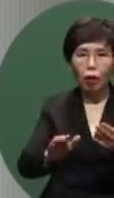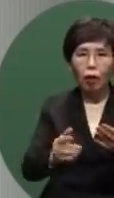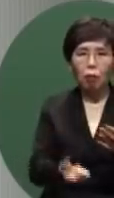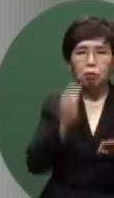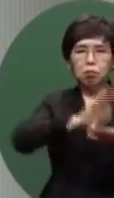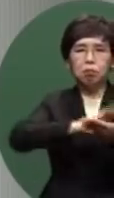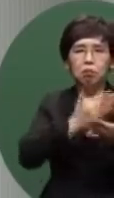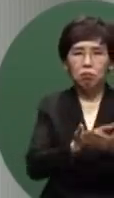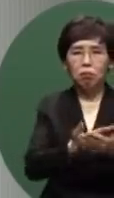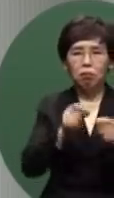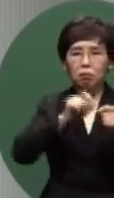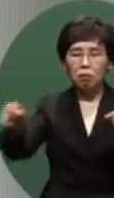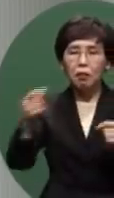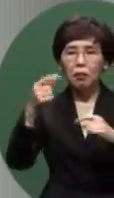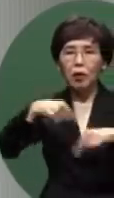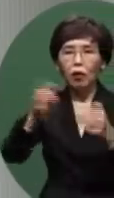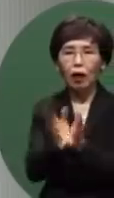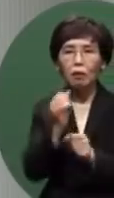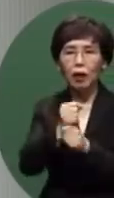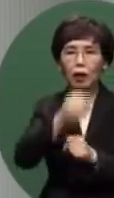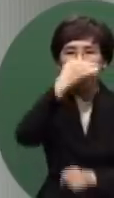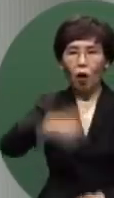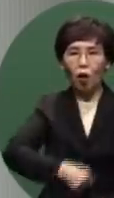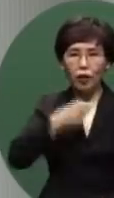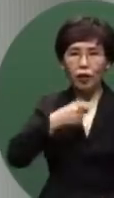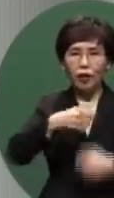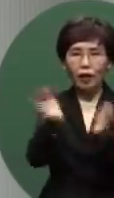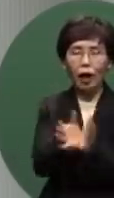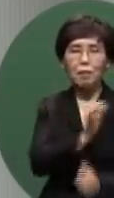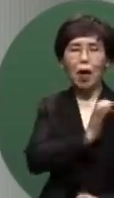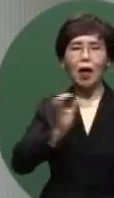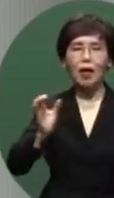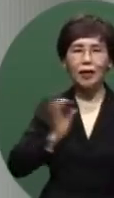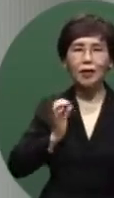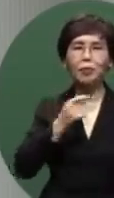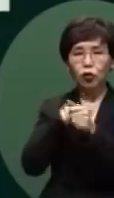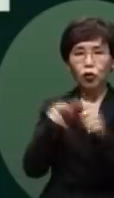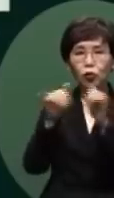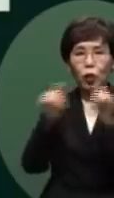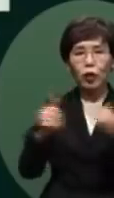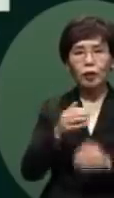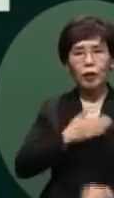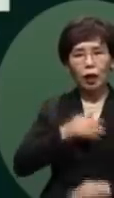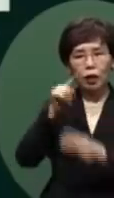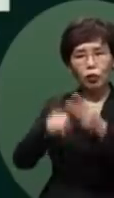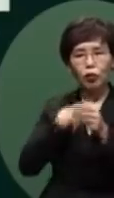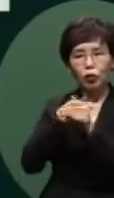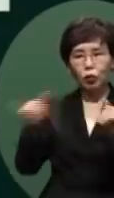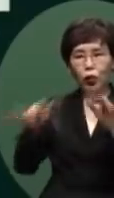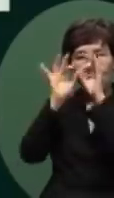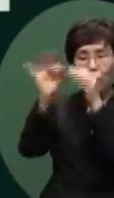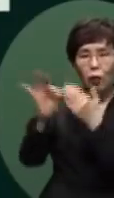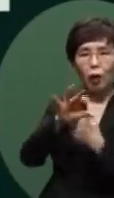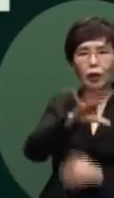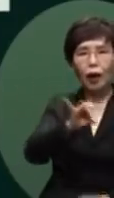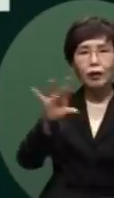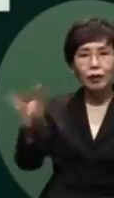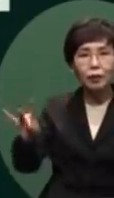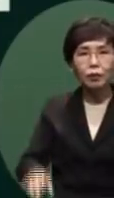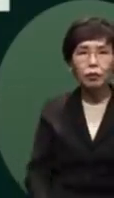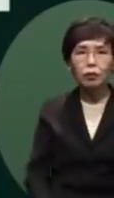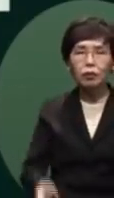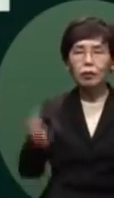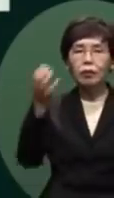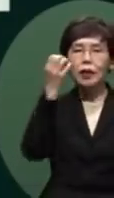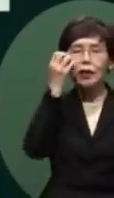만들어서 우리 정의당을 뒤통수 치고 배신을 했습니다. 제가 윤석열 후보님 보면 가끔씩